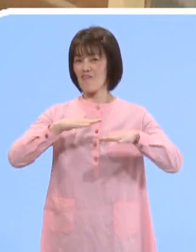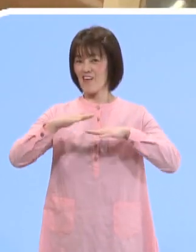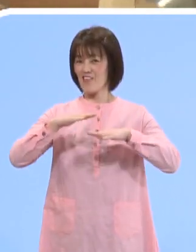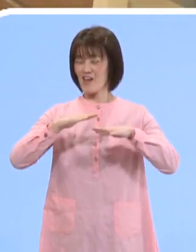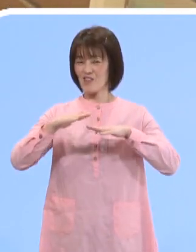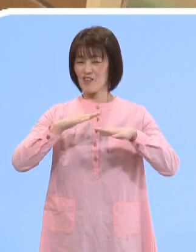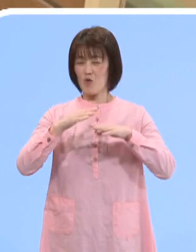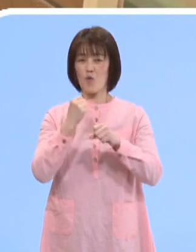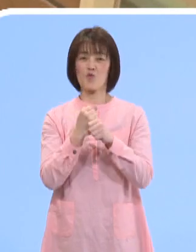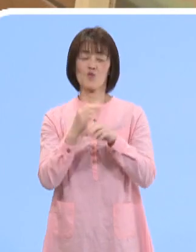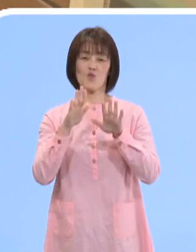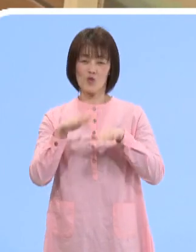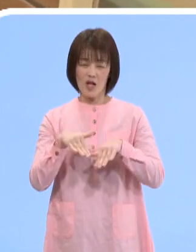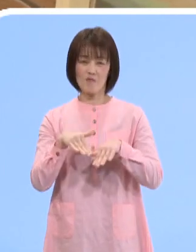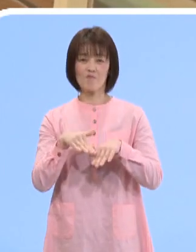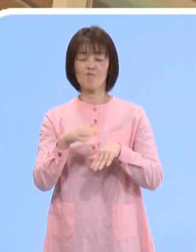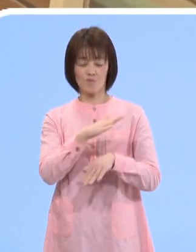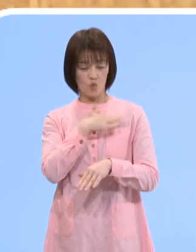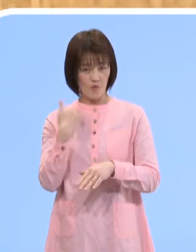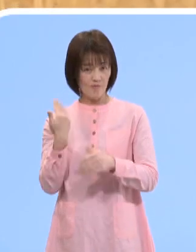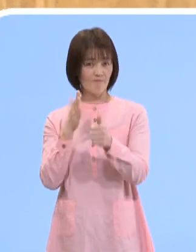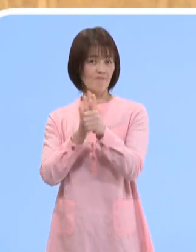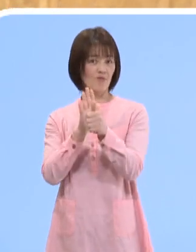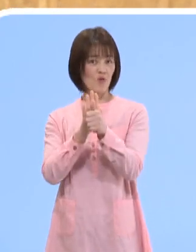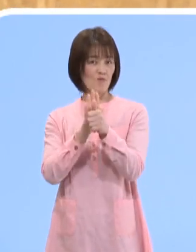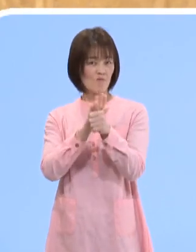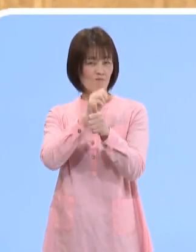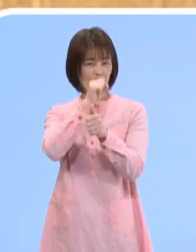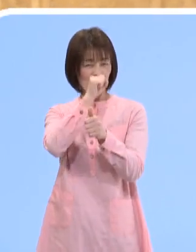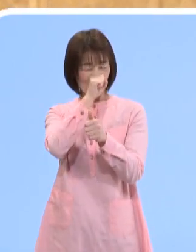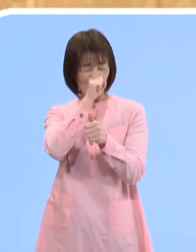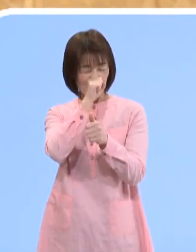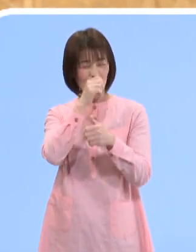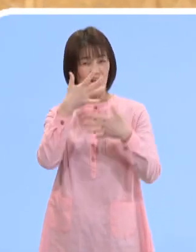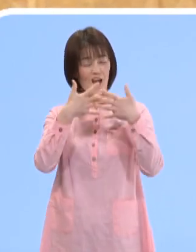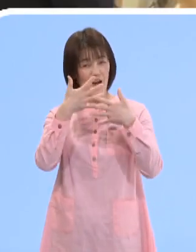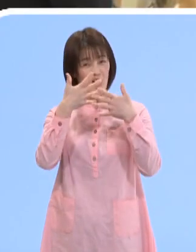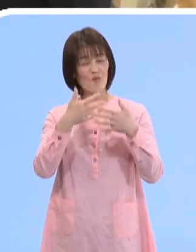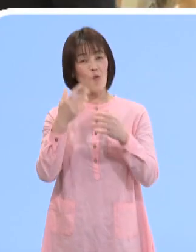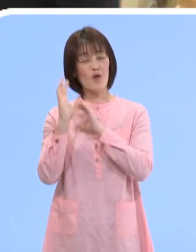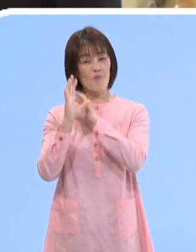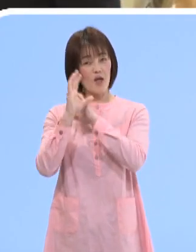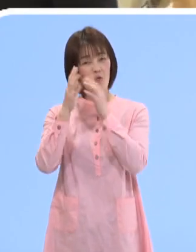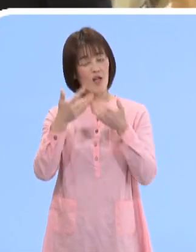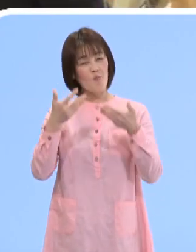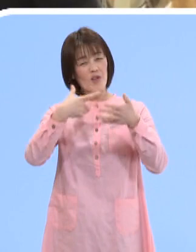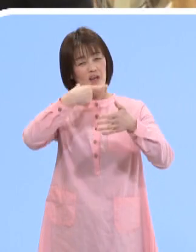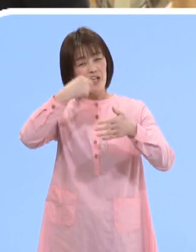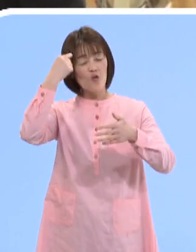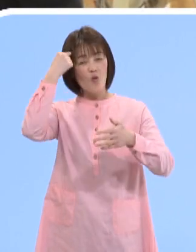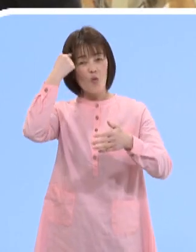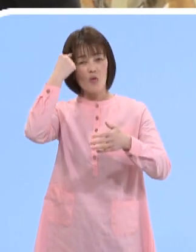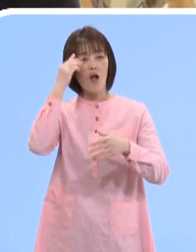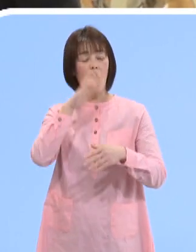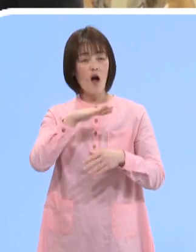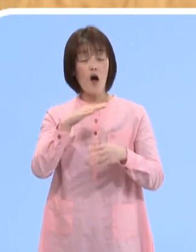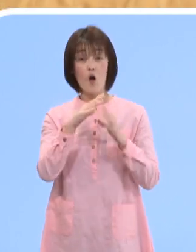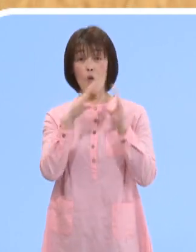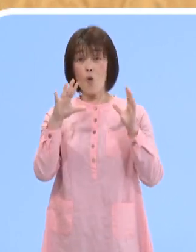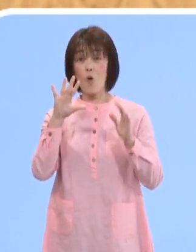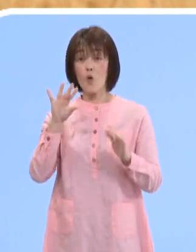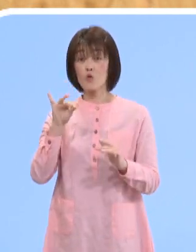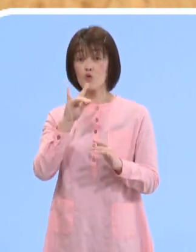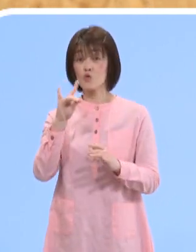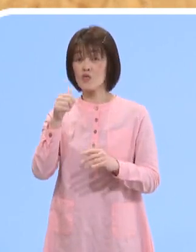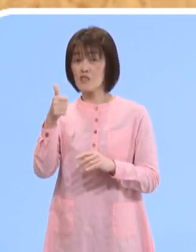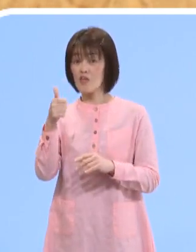。僕らでできることがあれば協力してもっといいイベントにしたいなっていうところで。 大杉さんどんな感じの方ですか。 結構